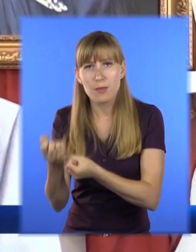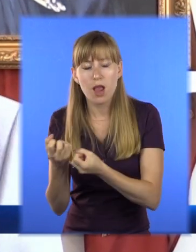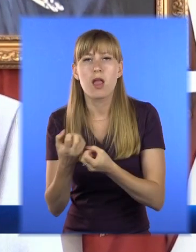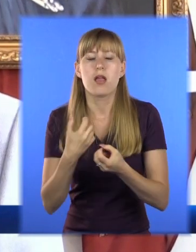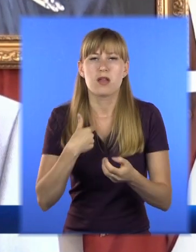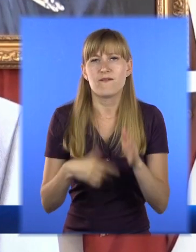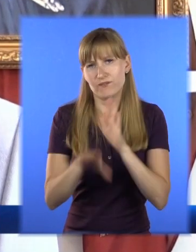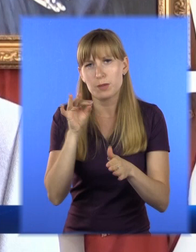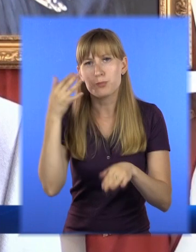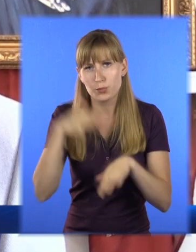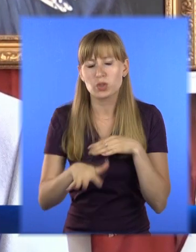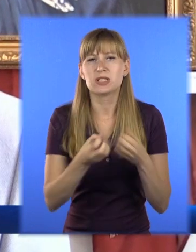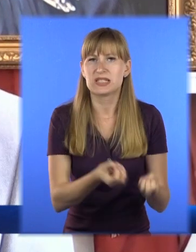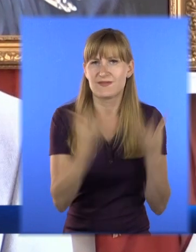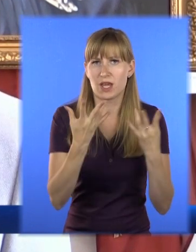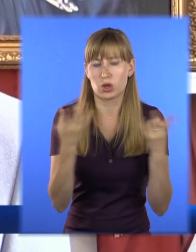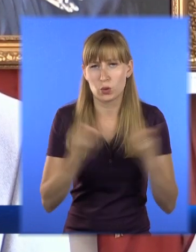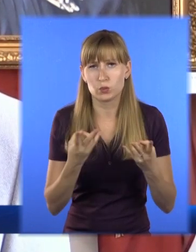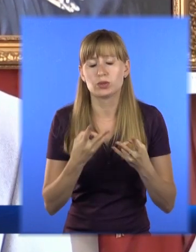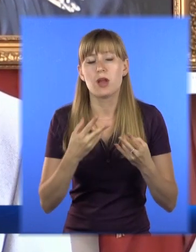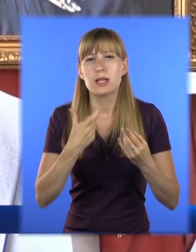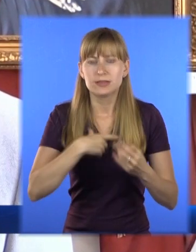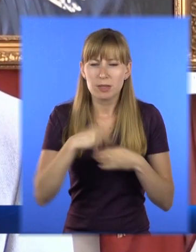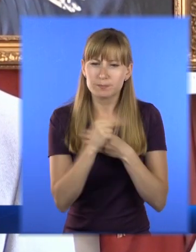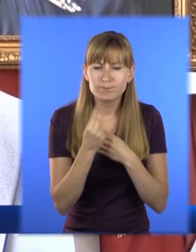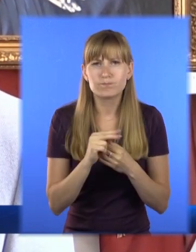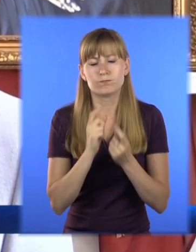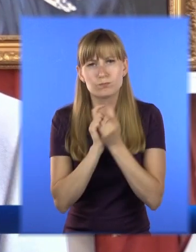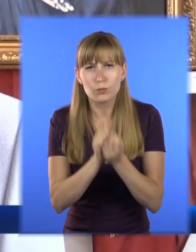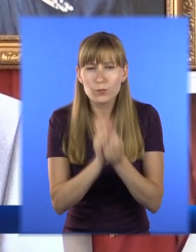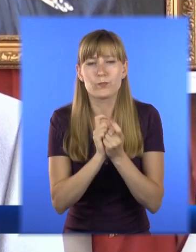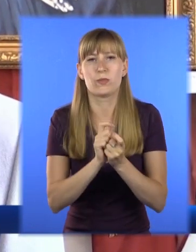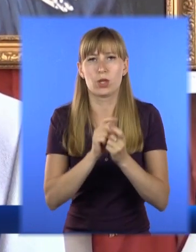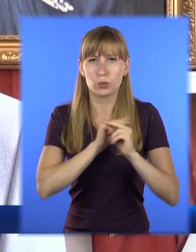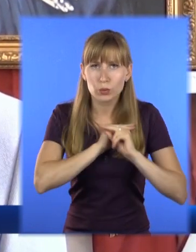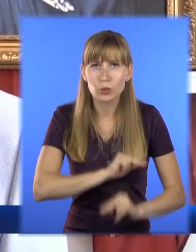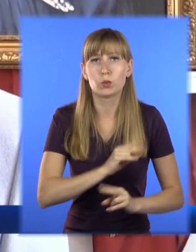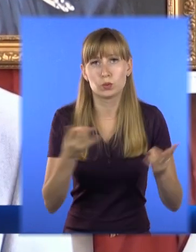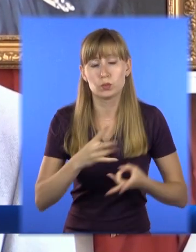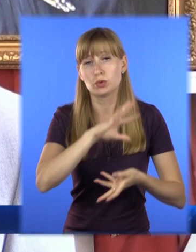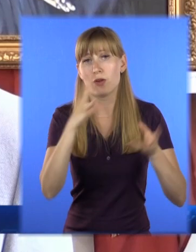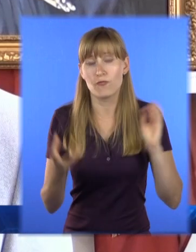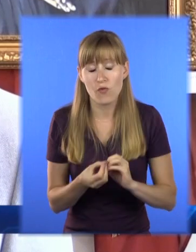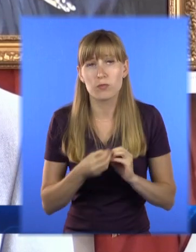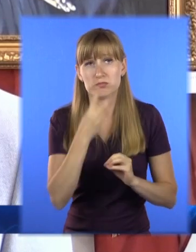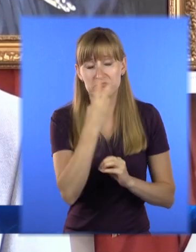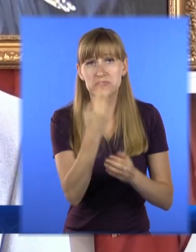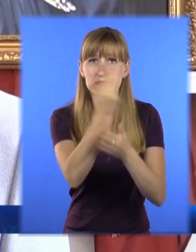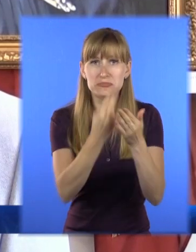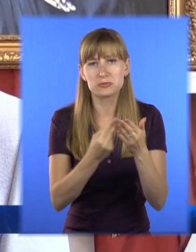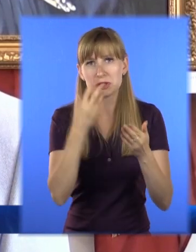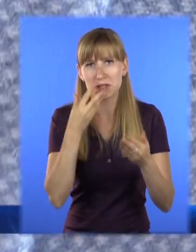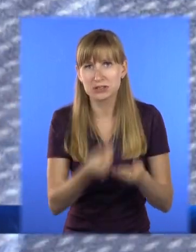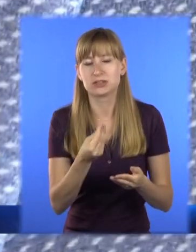називаємо так, і тьму, і вибрав світ. Я зрозумів, що все-таки краще трудитися, хоч це і трудно, працювати над собою, але результати куди